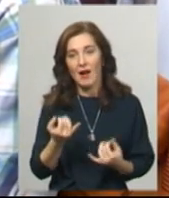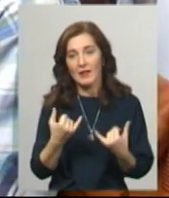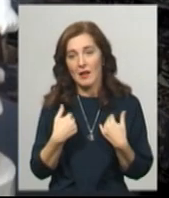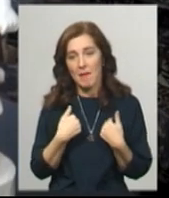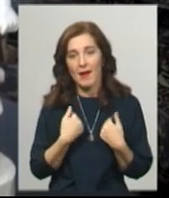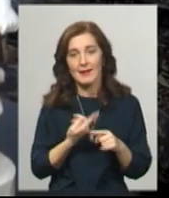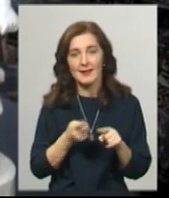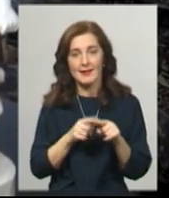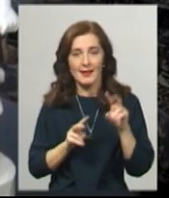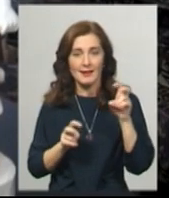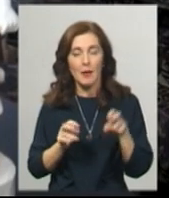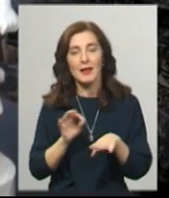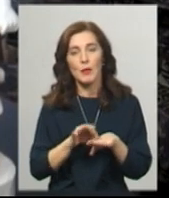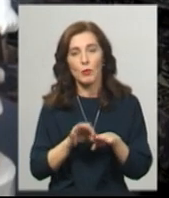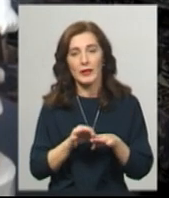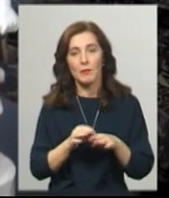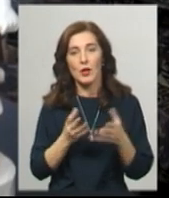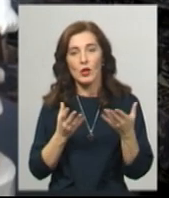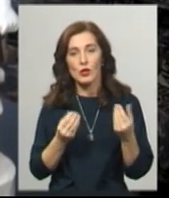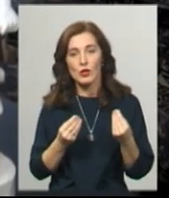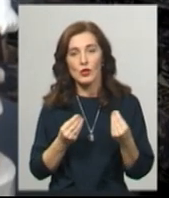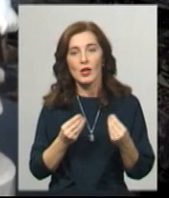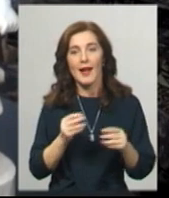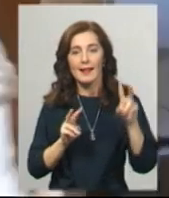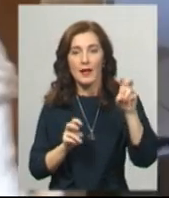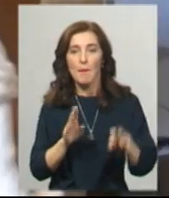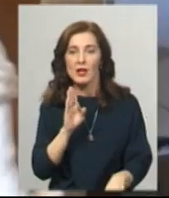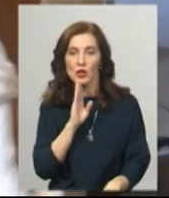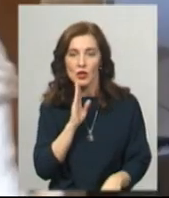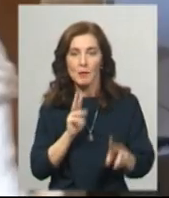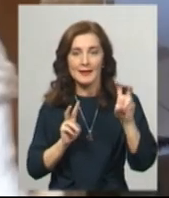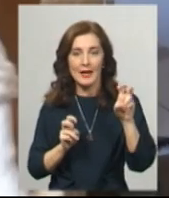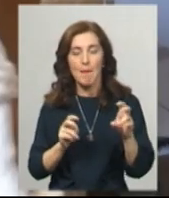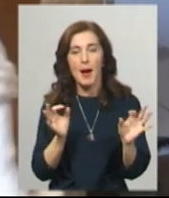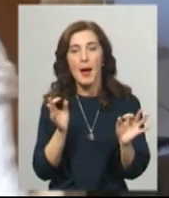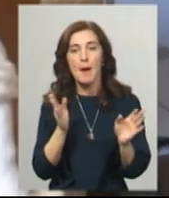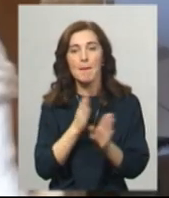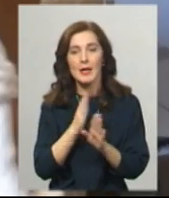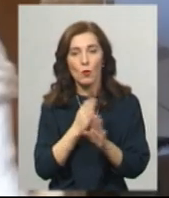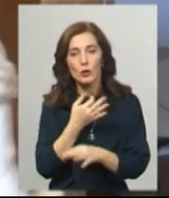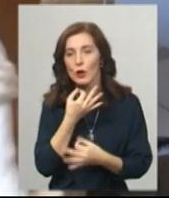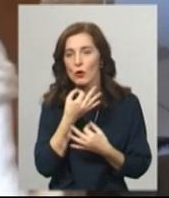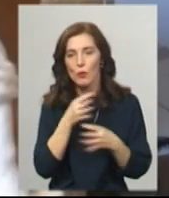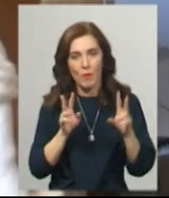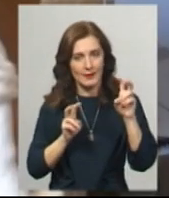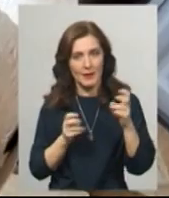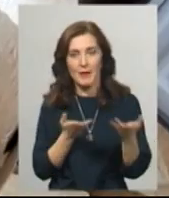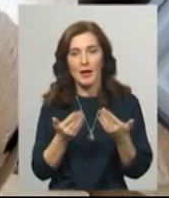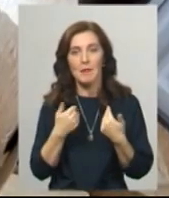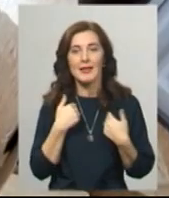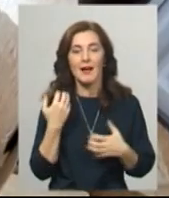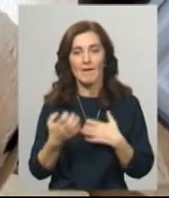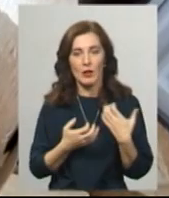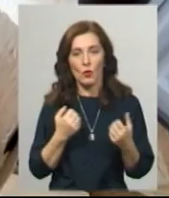це тема наболіла. Також тема жінки, тема природи якоїсь. Люба тема, яка мене хвилює завжди. За